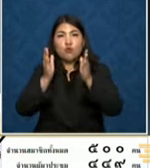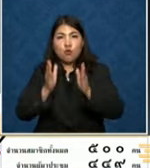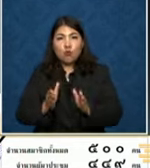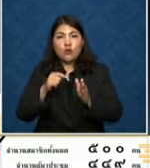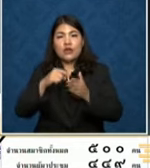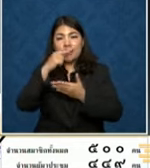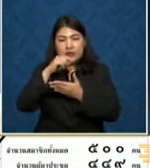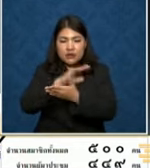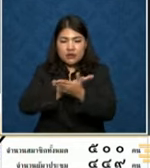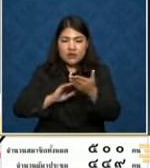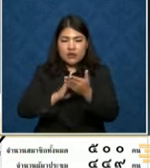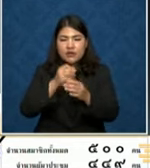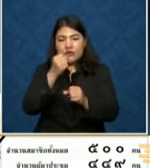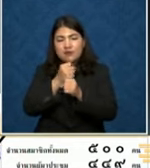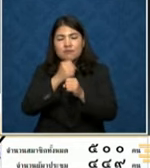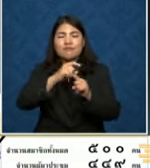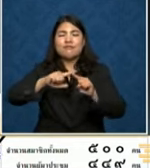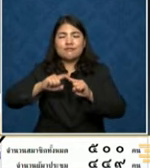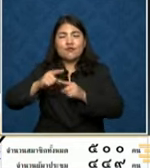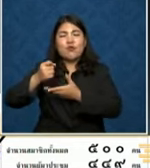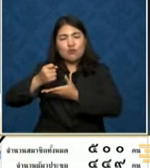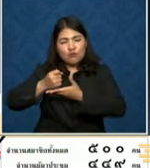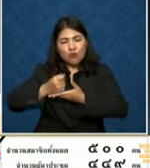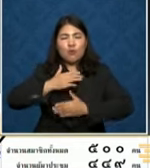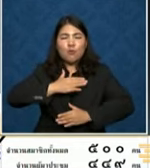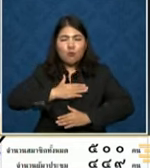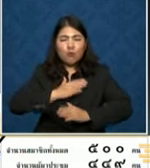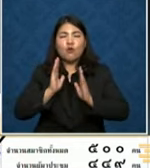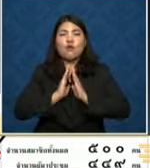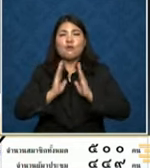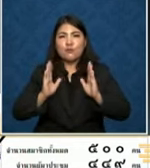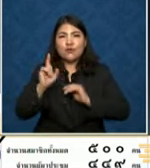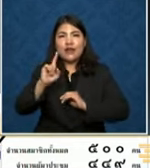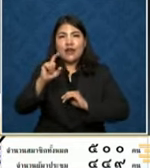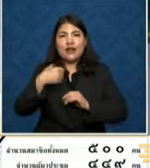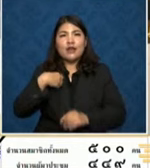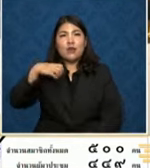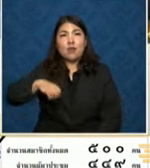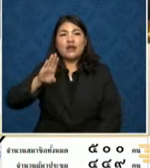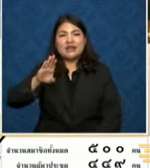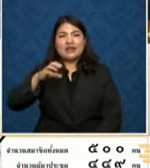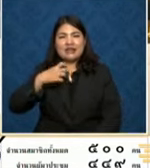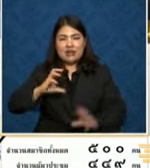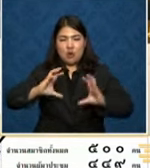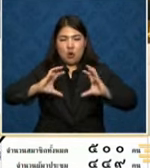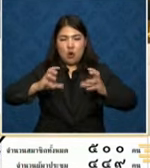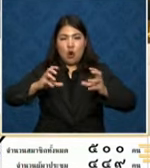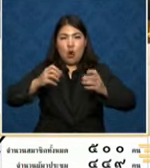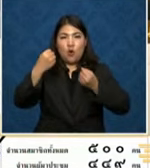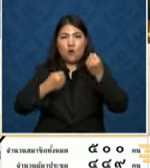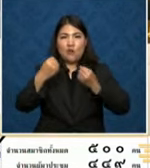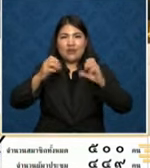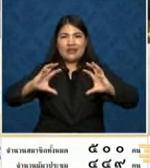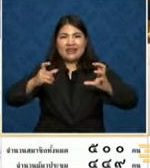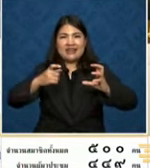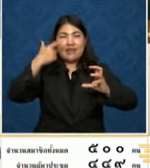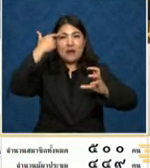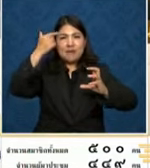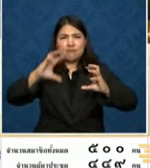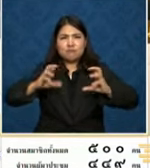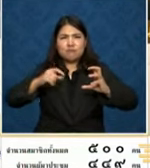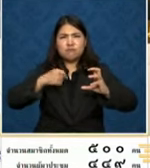ราต้องช่วยกันเพราะผมขอขอบคุณนะครับบริษัทผลิตล้อรถยนต์นะครับหลายบริษัทที่ผมไปตรวจเยี่